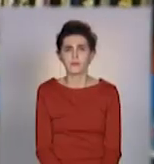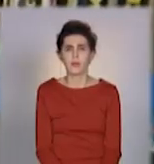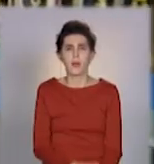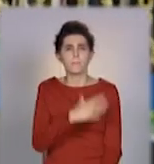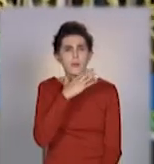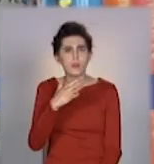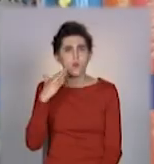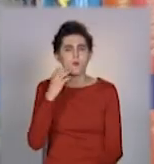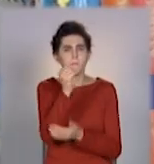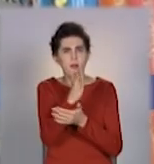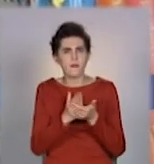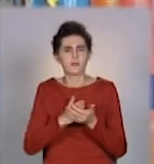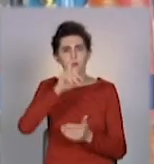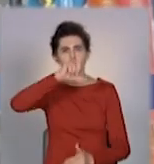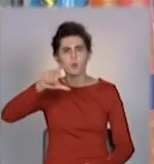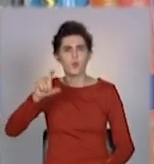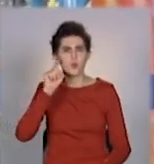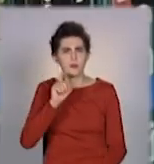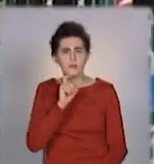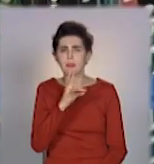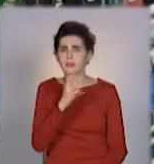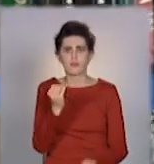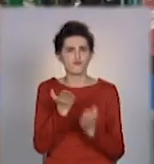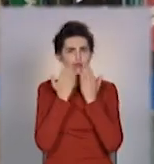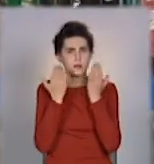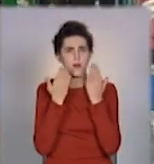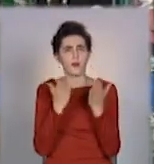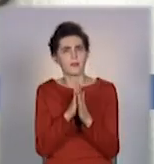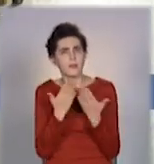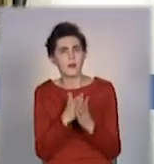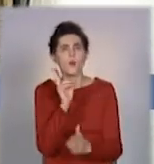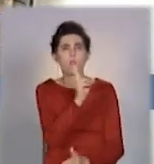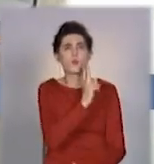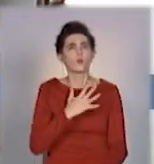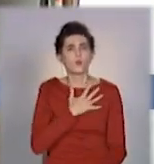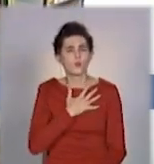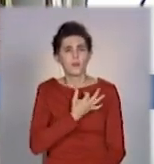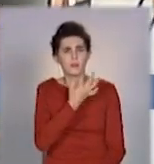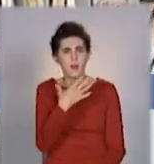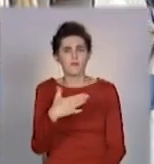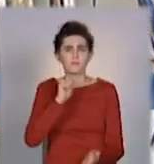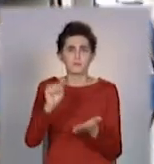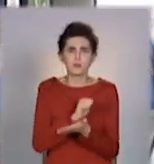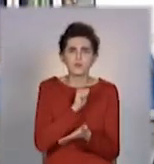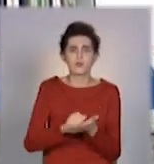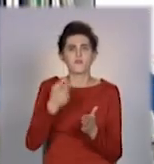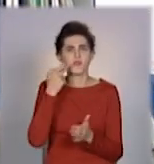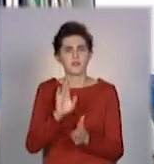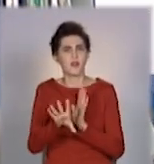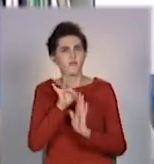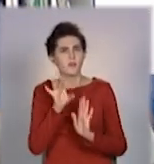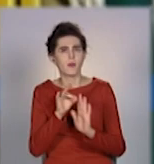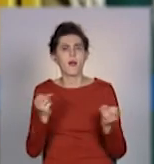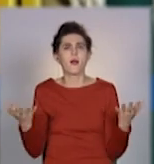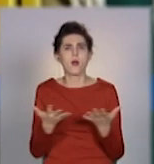Більше половини українців не читають книжок, а ті, хто все ж таки полюбляє друковане слово, обирають паперові видання.